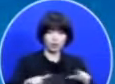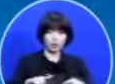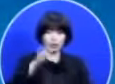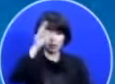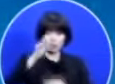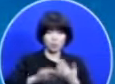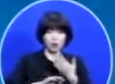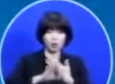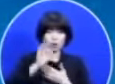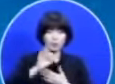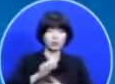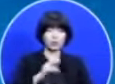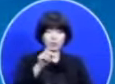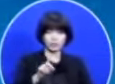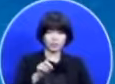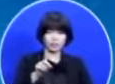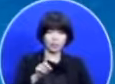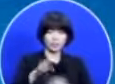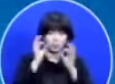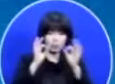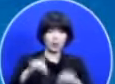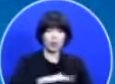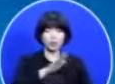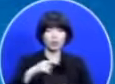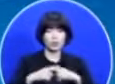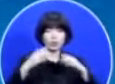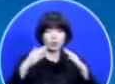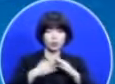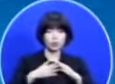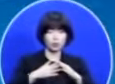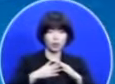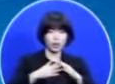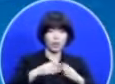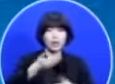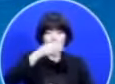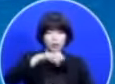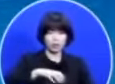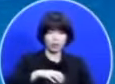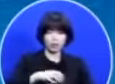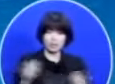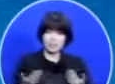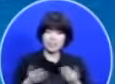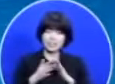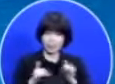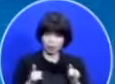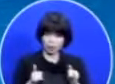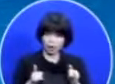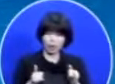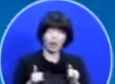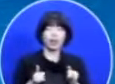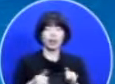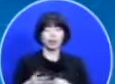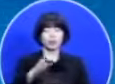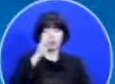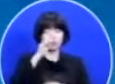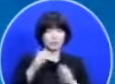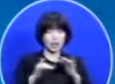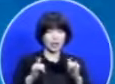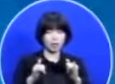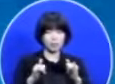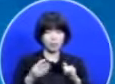교회 식당에서 우리교회 직원들과 또 우리 교우들이 식사 하기 바로 전에 먼저 주